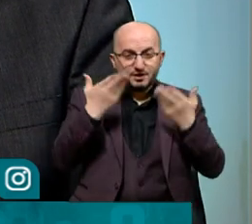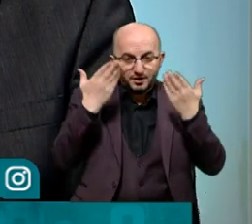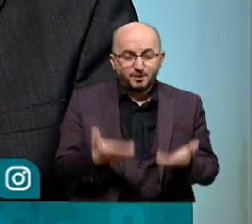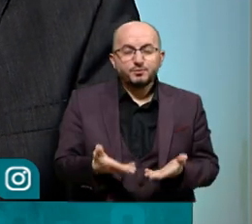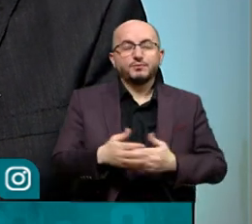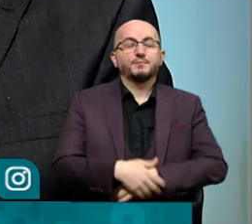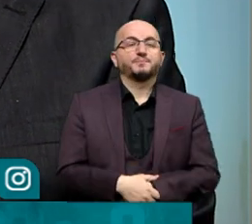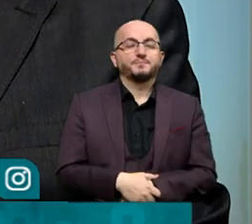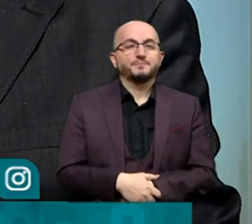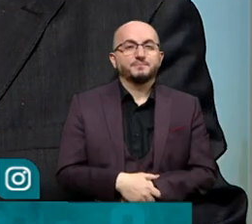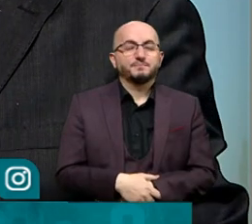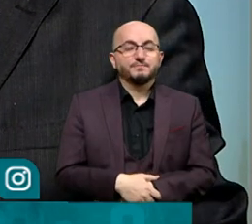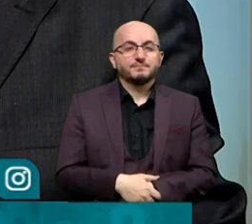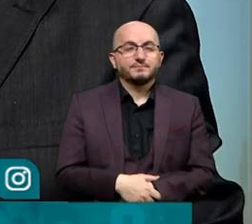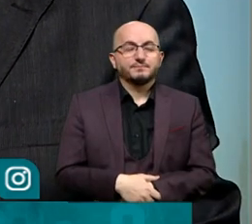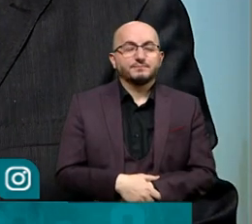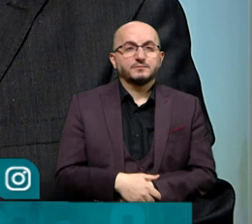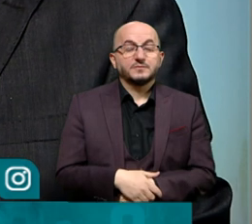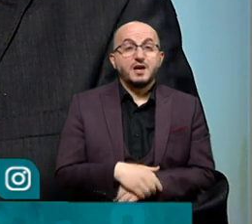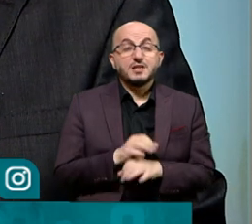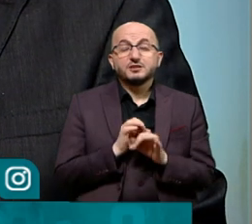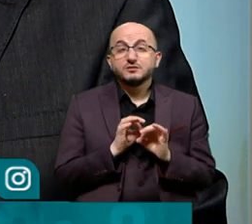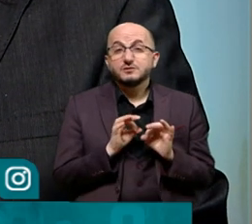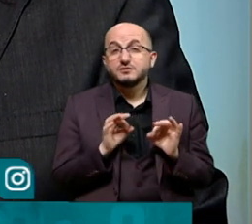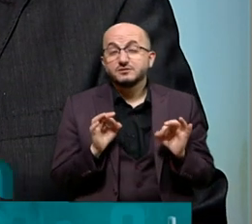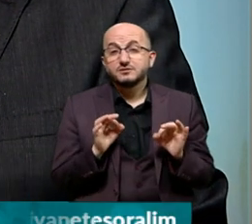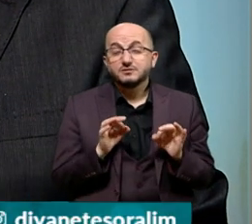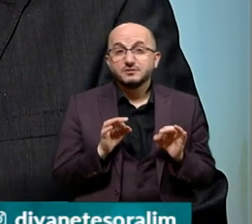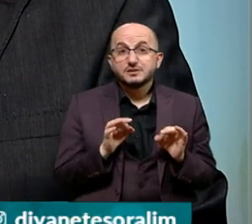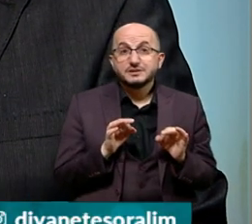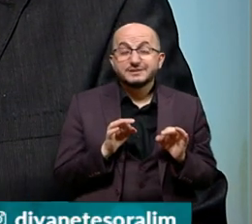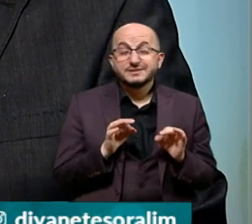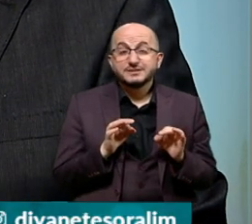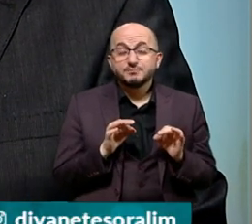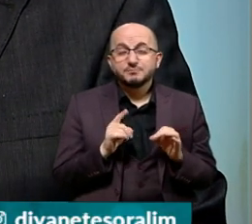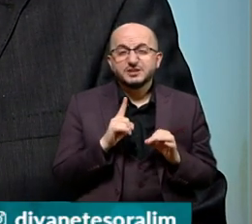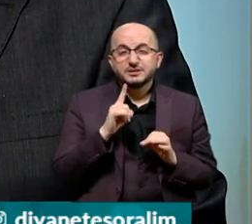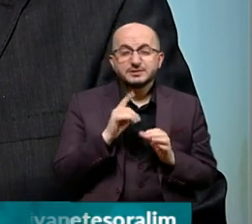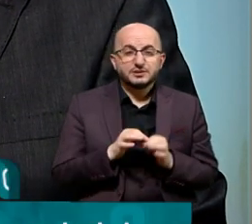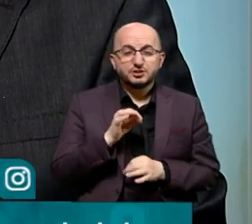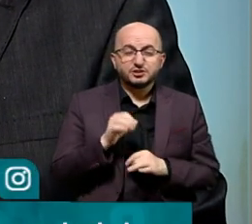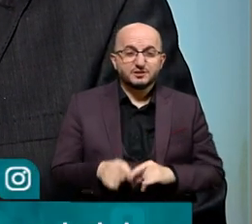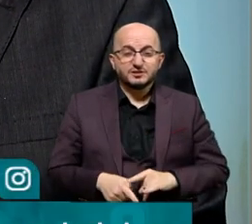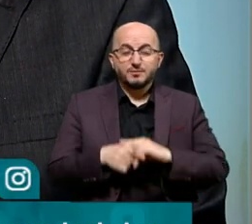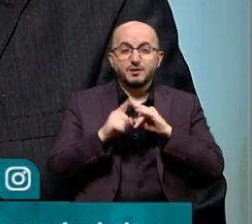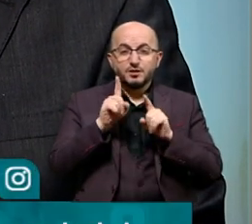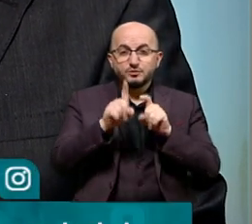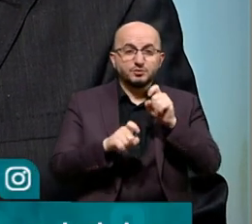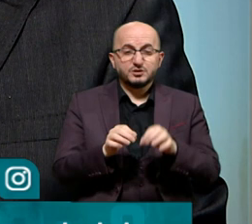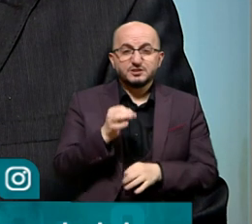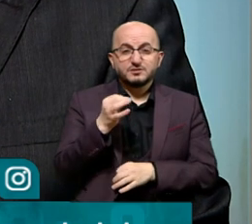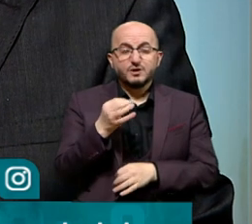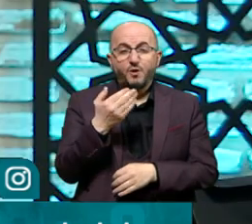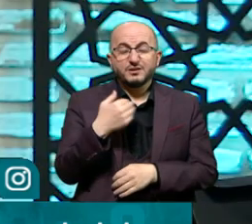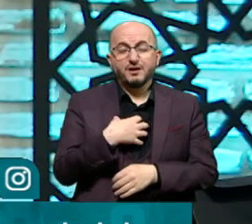dolayı sıkıldı namaz geçerli olur hiç yapmasaydı hocam Ha onu açıkladık tak diye evvel Ulaşılmaz değil mi kıbleyi soracak kimse yok